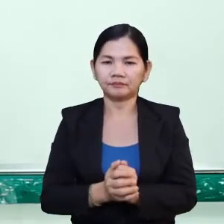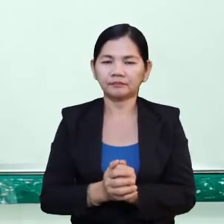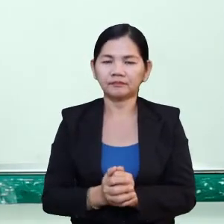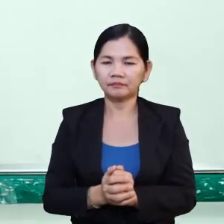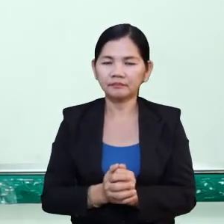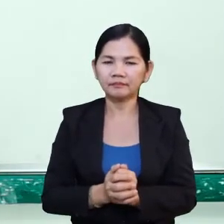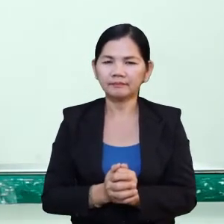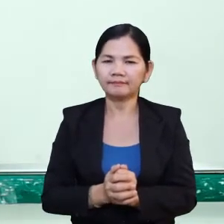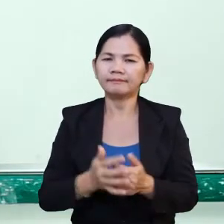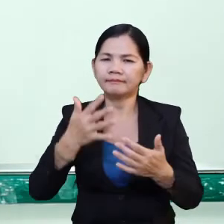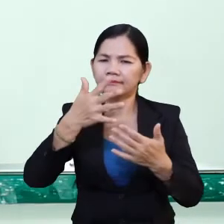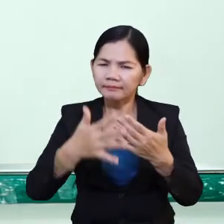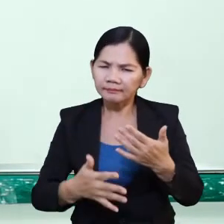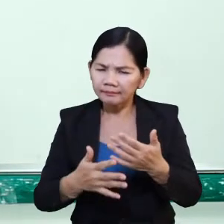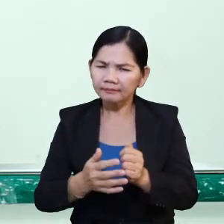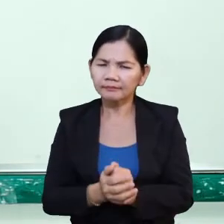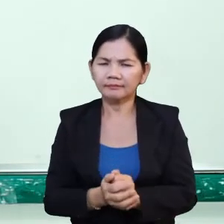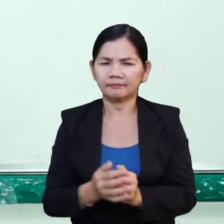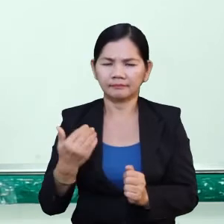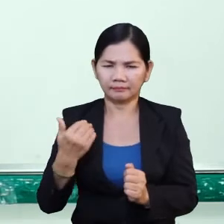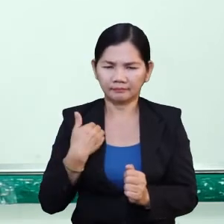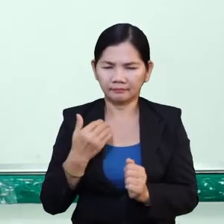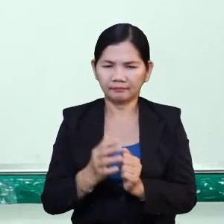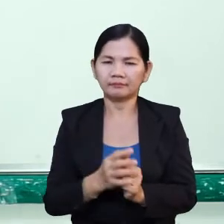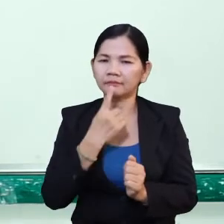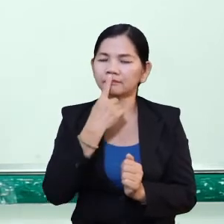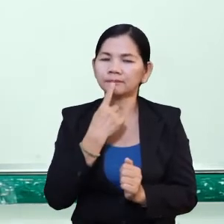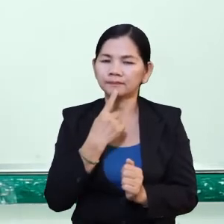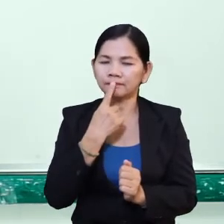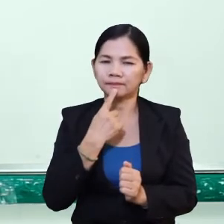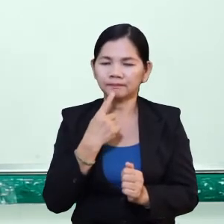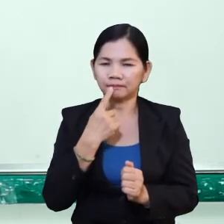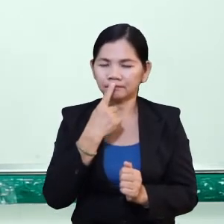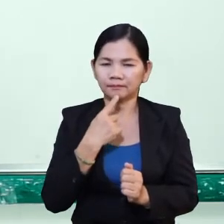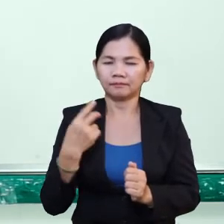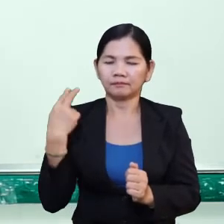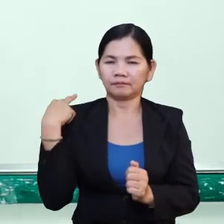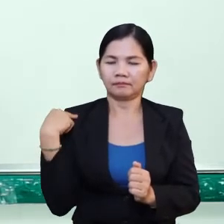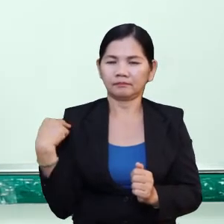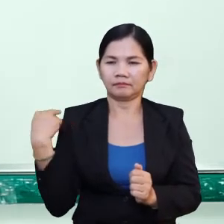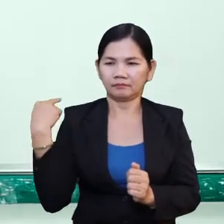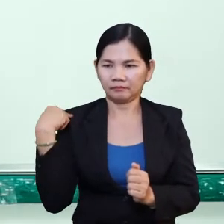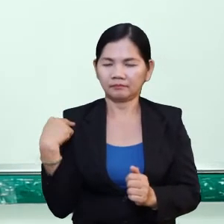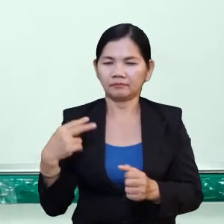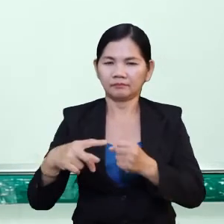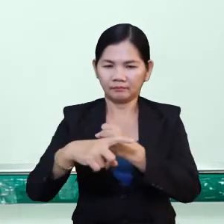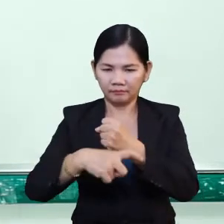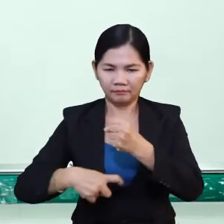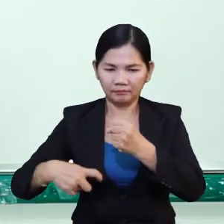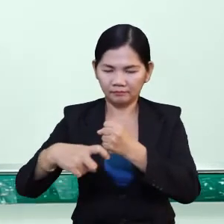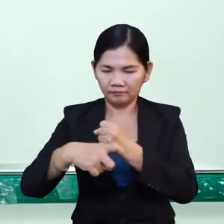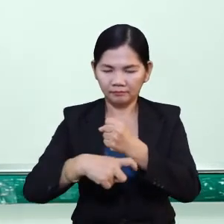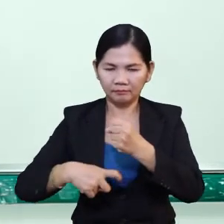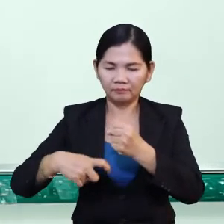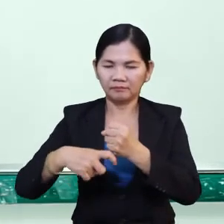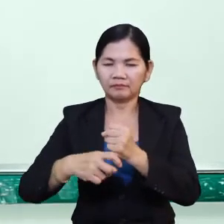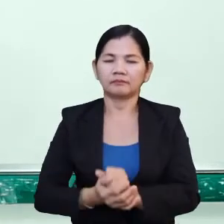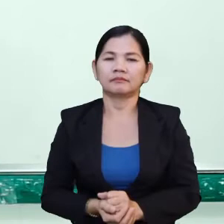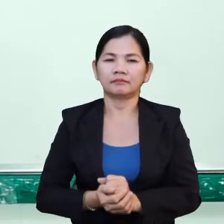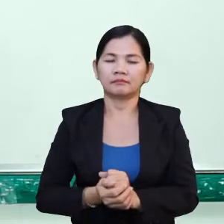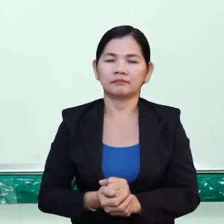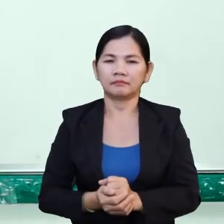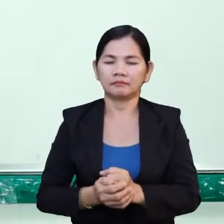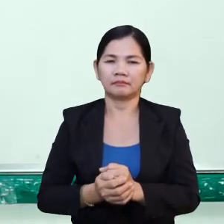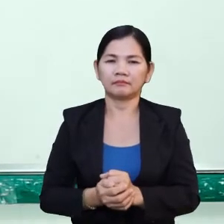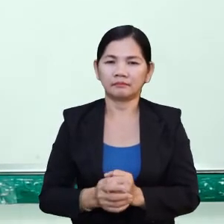ណ៌អ្វីខ្លះចាមានពណ៌ក្រហមមានពណ៌អីទៀតកូនមានពណ៌លឿងអស់នៅចា